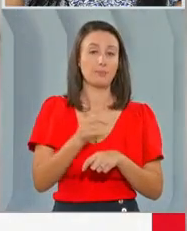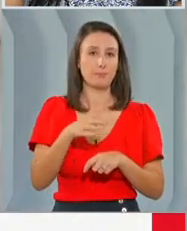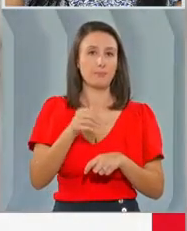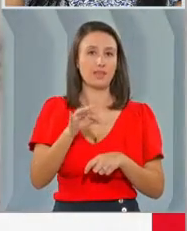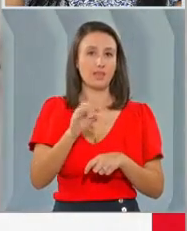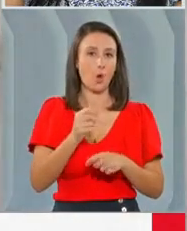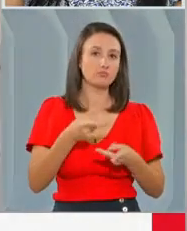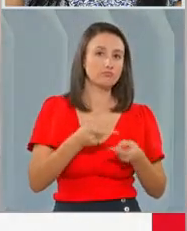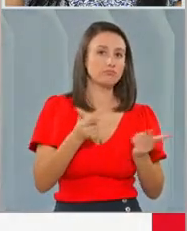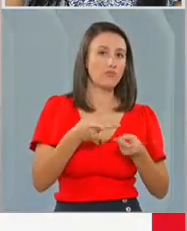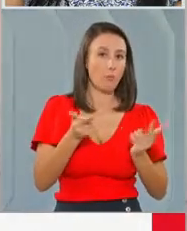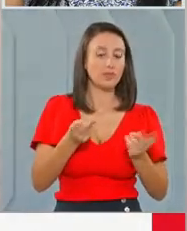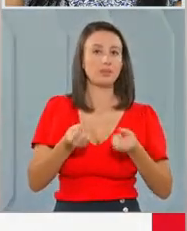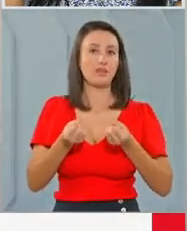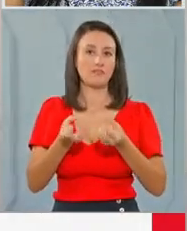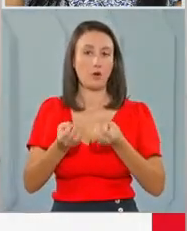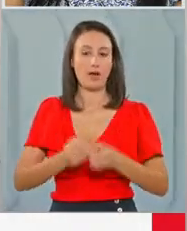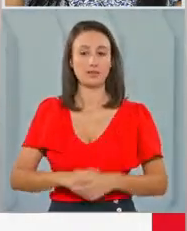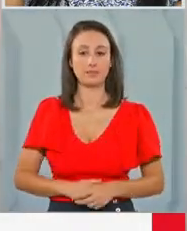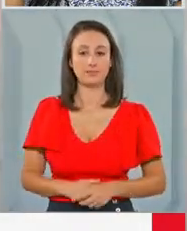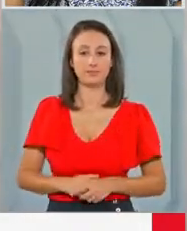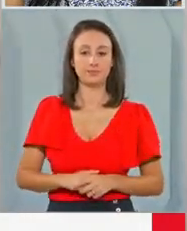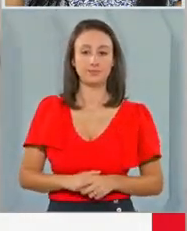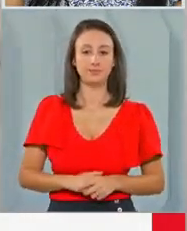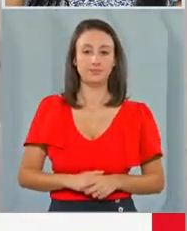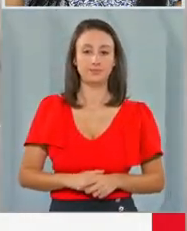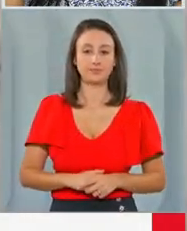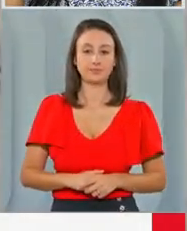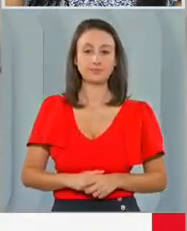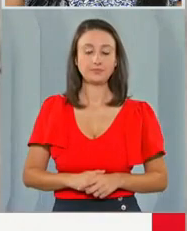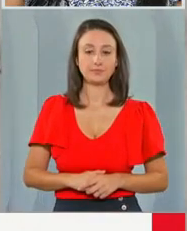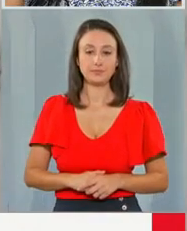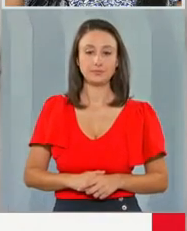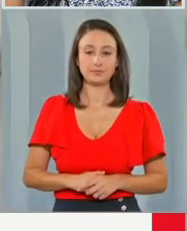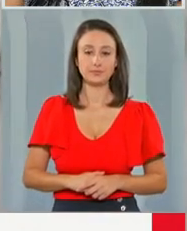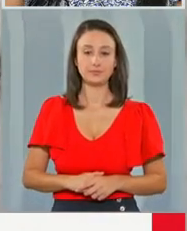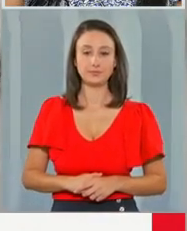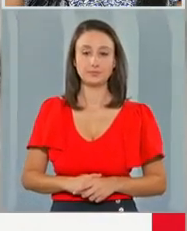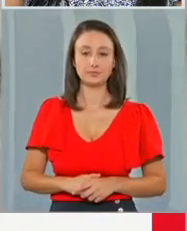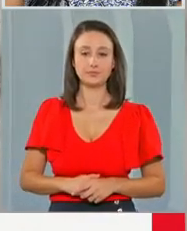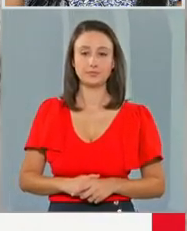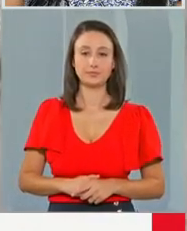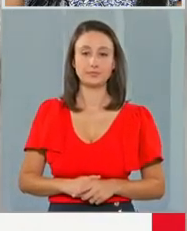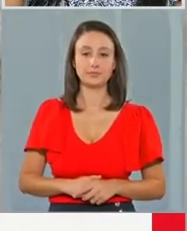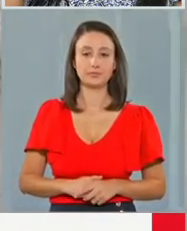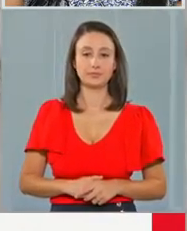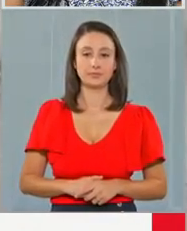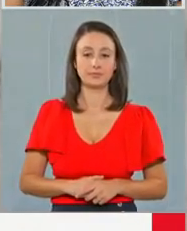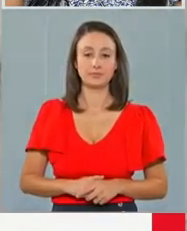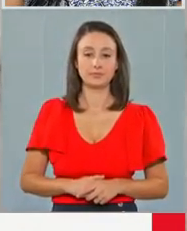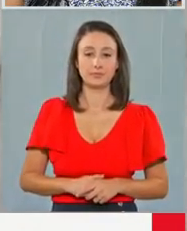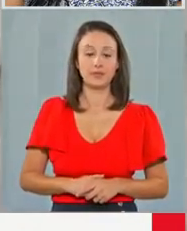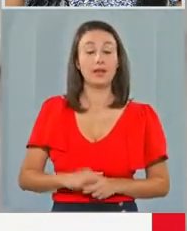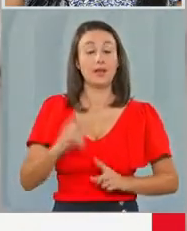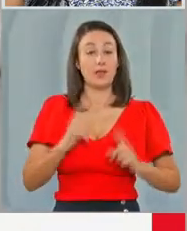pentru că vom transmite aceste informații atât printr-un cod general, cât și atenționări de acestea de tip neocasting. Dacă